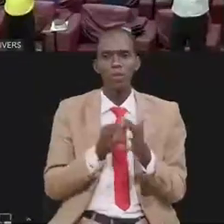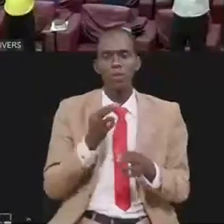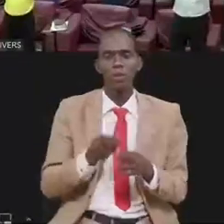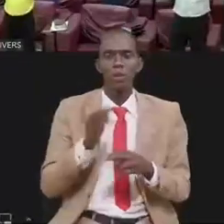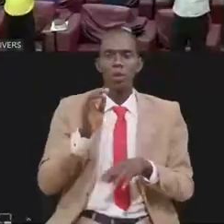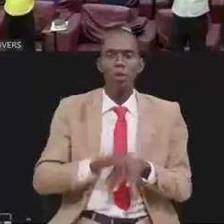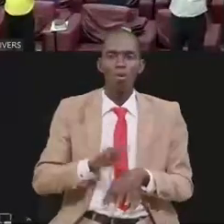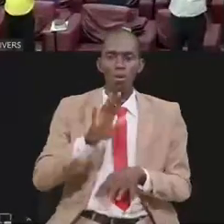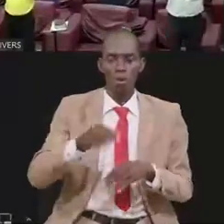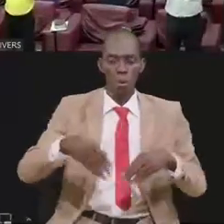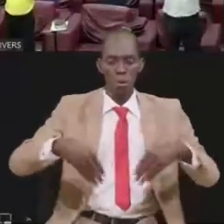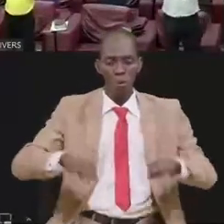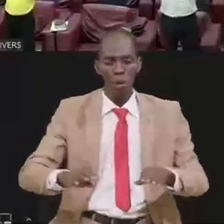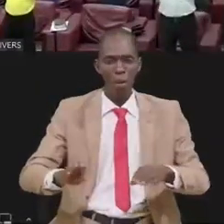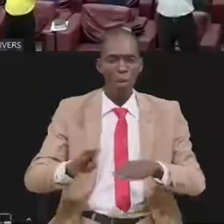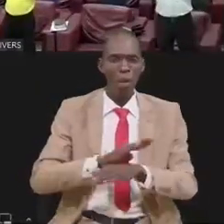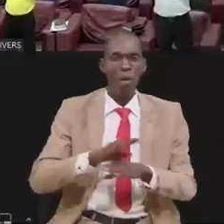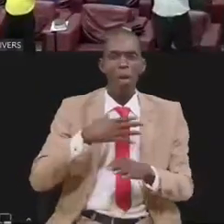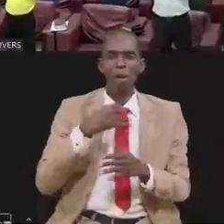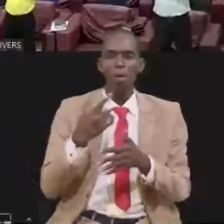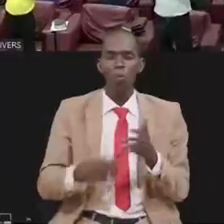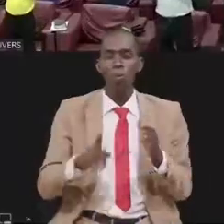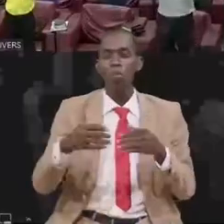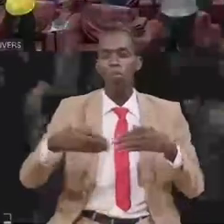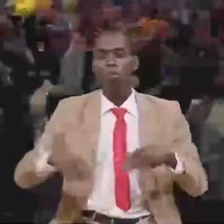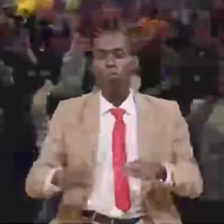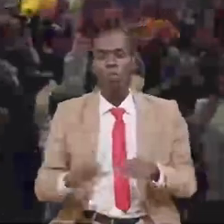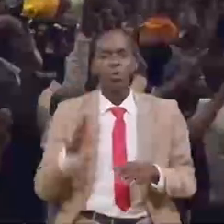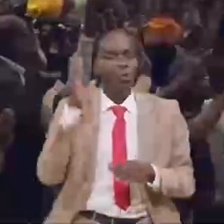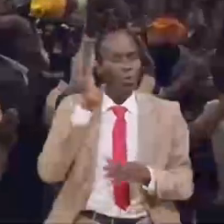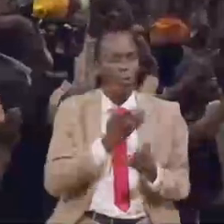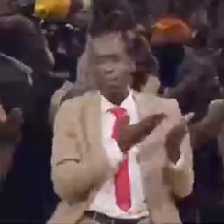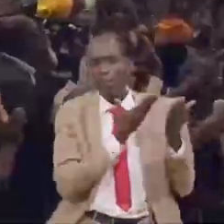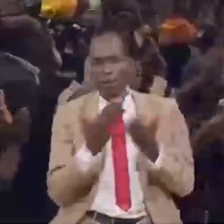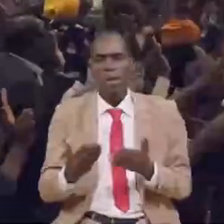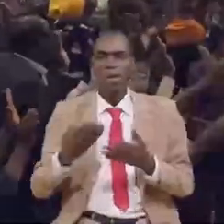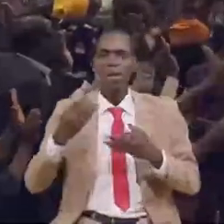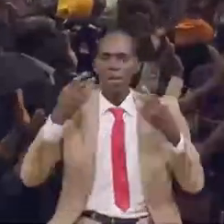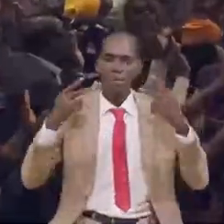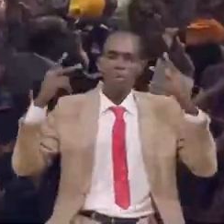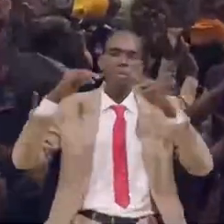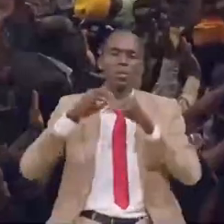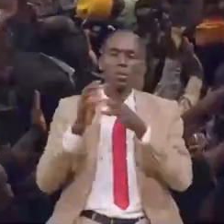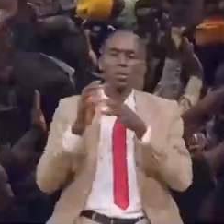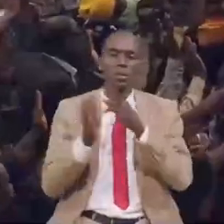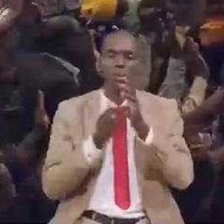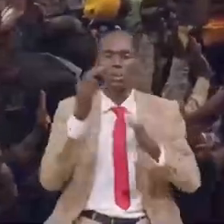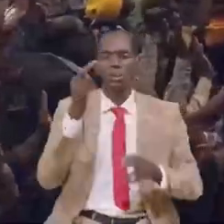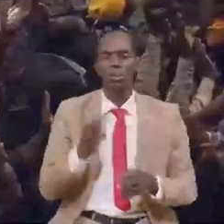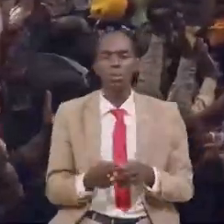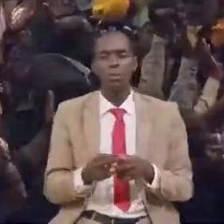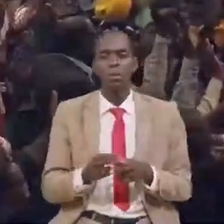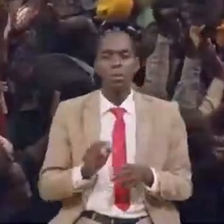là sur votre marché, vos marchandises, ce que vous vendez va apporter la prospérité.